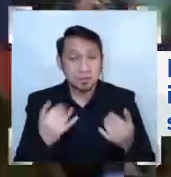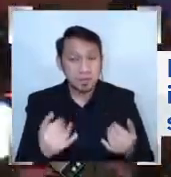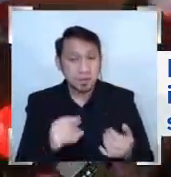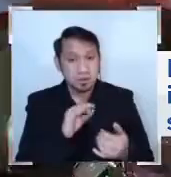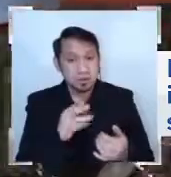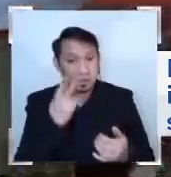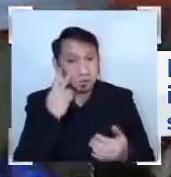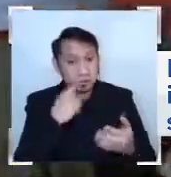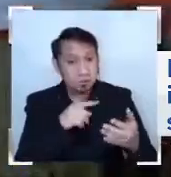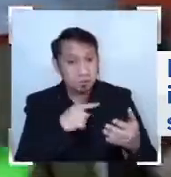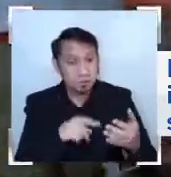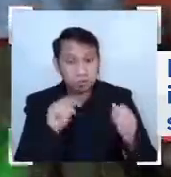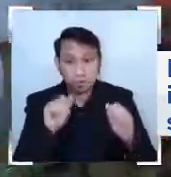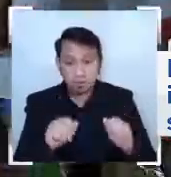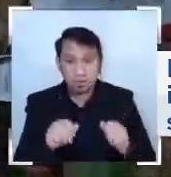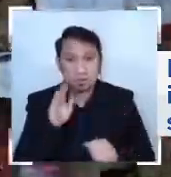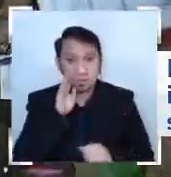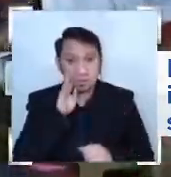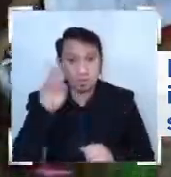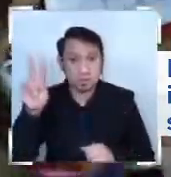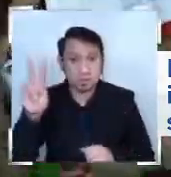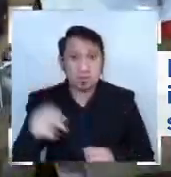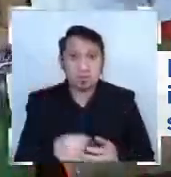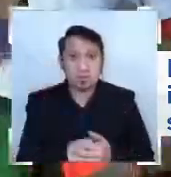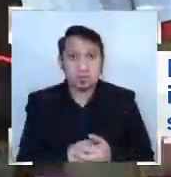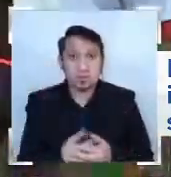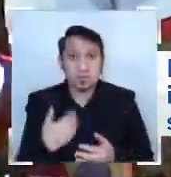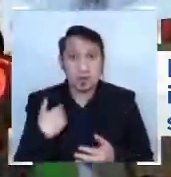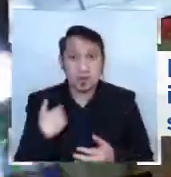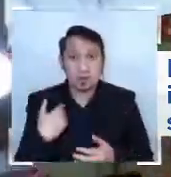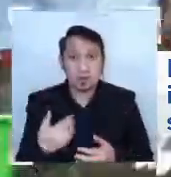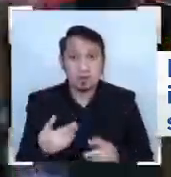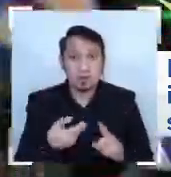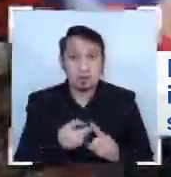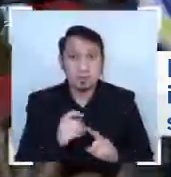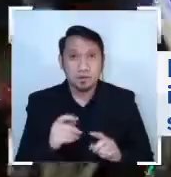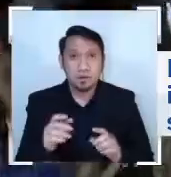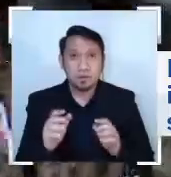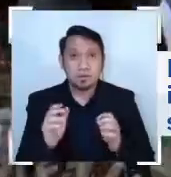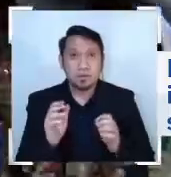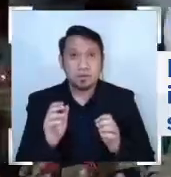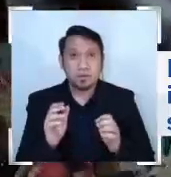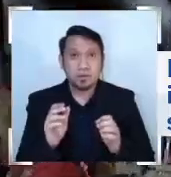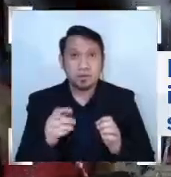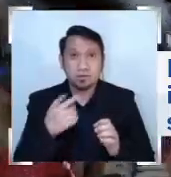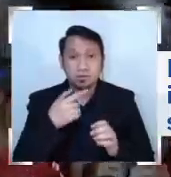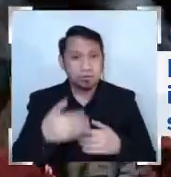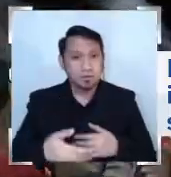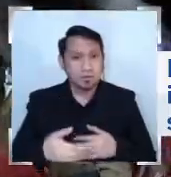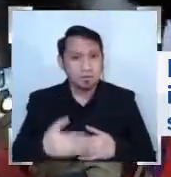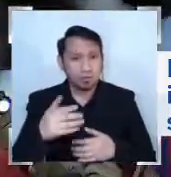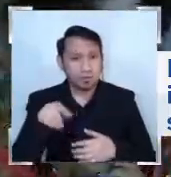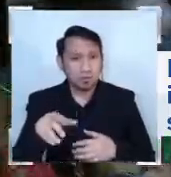ngayon, posibleng si Marcos ang magiging unang majority president mula noong EDSA Revolution. Frontrunner din sa kasalukuyang vice